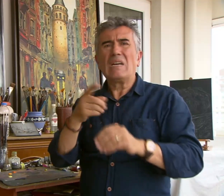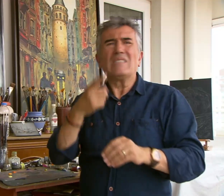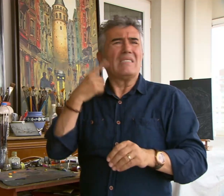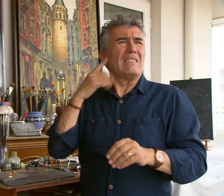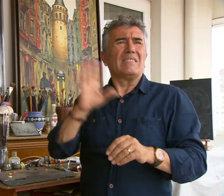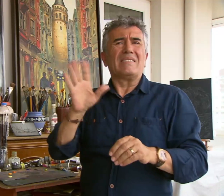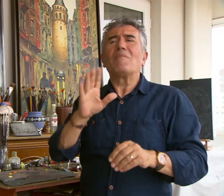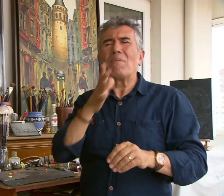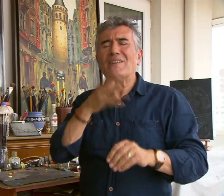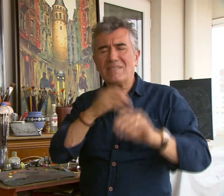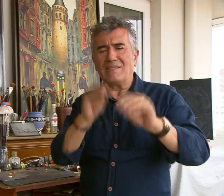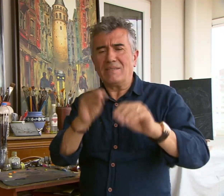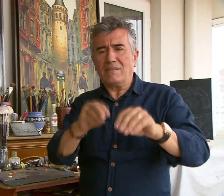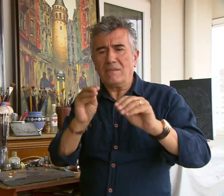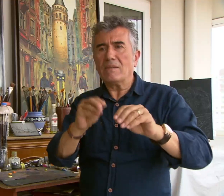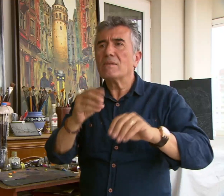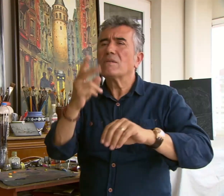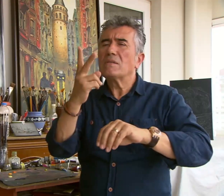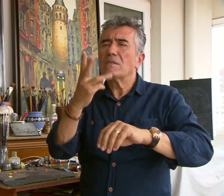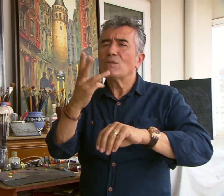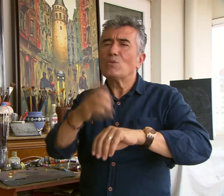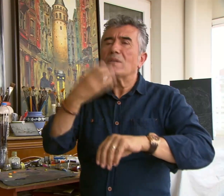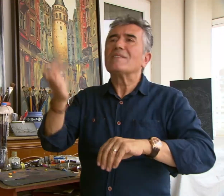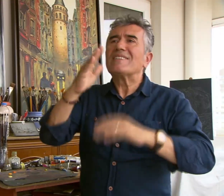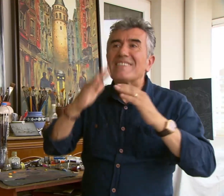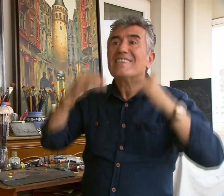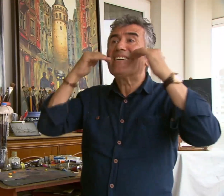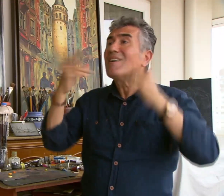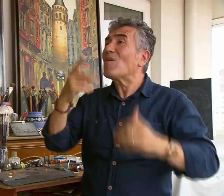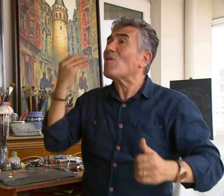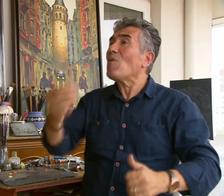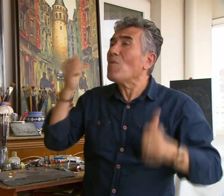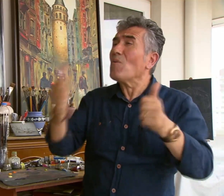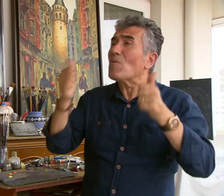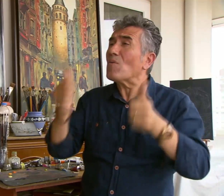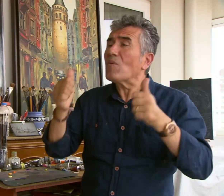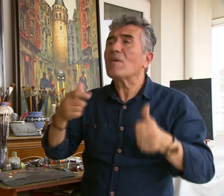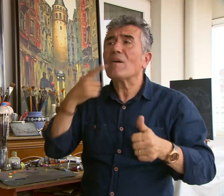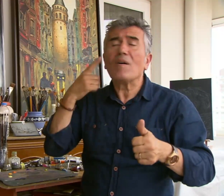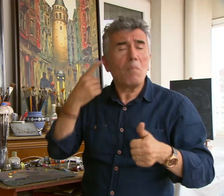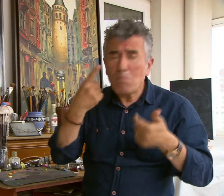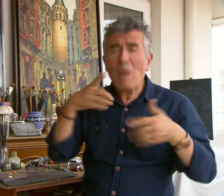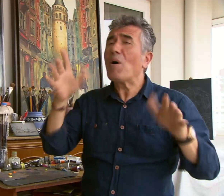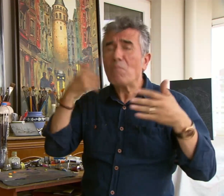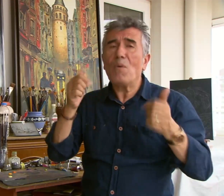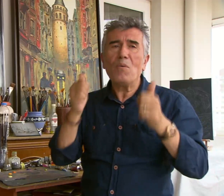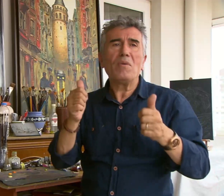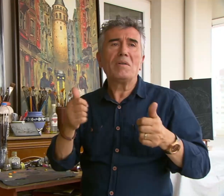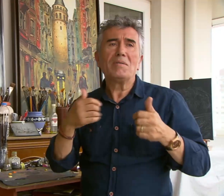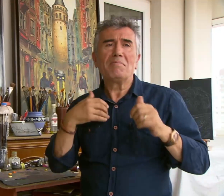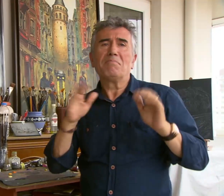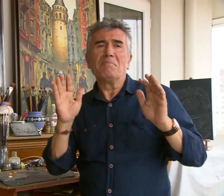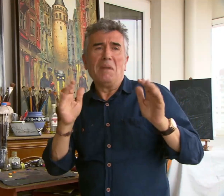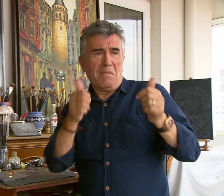çalışırım anlamında çekiniyorlardı, rahatsızlık duyuyorlardı. Üzgün başladıkları derse